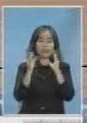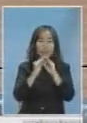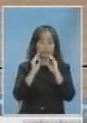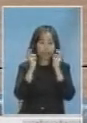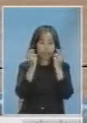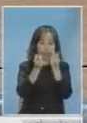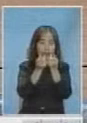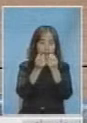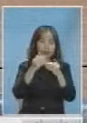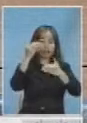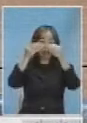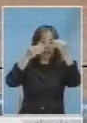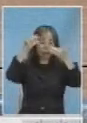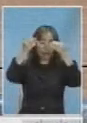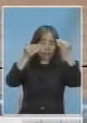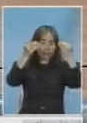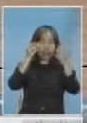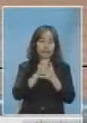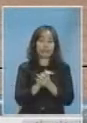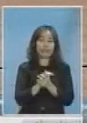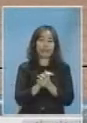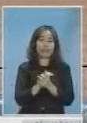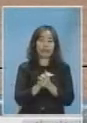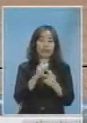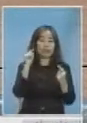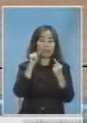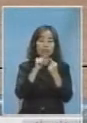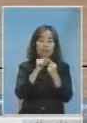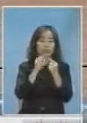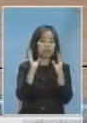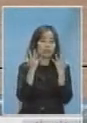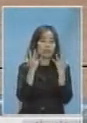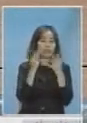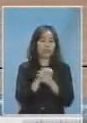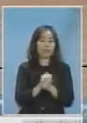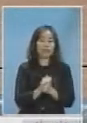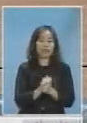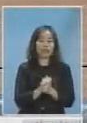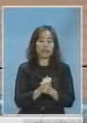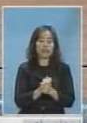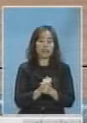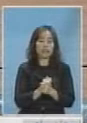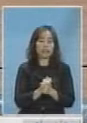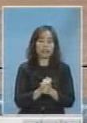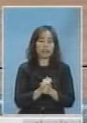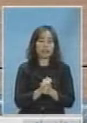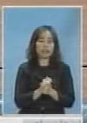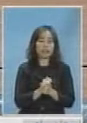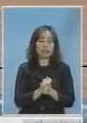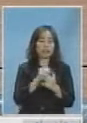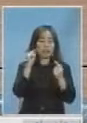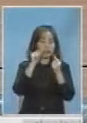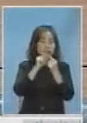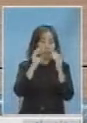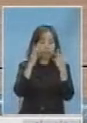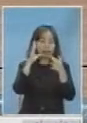เอาไปจัดกิจกรรมที่ไม่ได้สะท้อนให้เห็นว่าท่านได้พิทัก